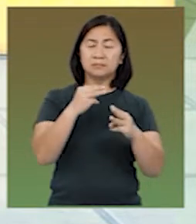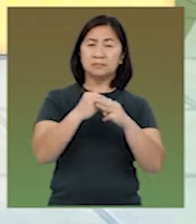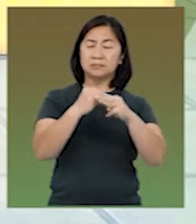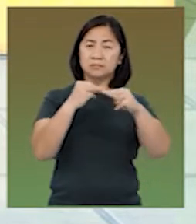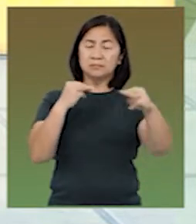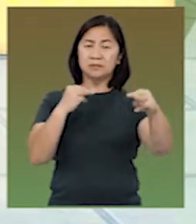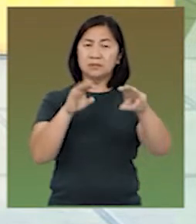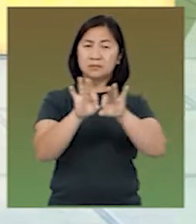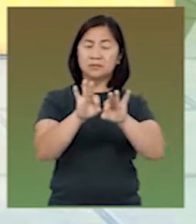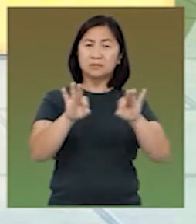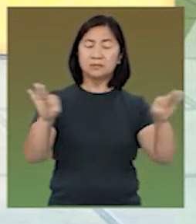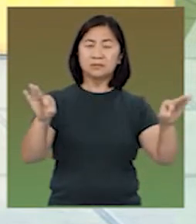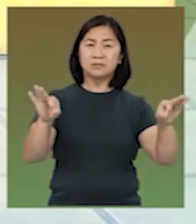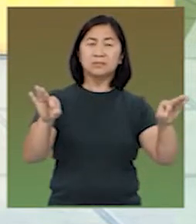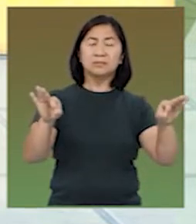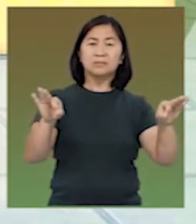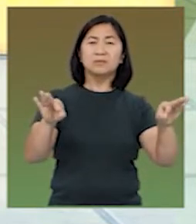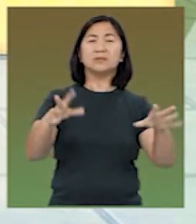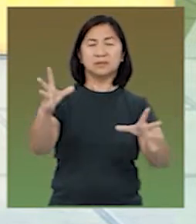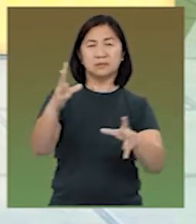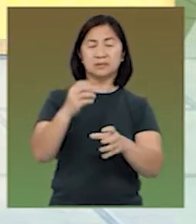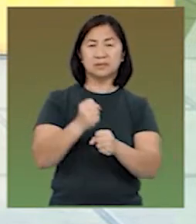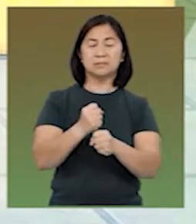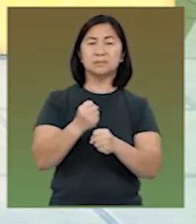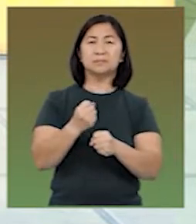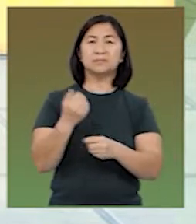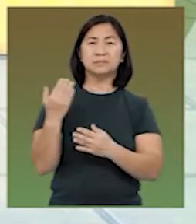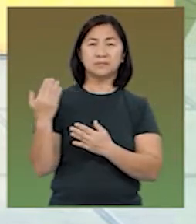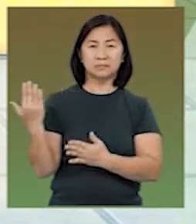ng drawer. Ito nga at kinuha ko.